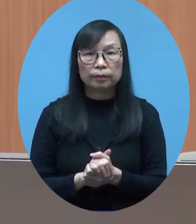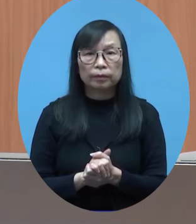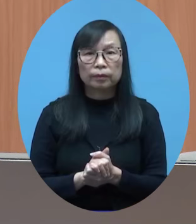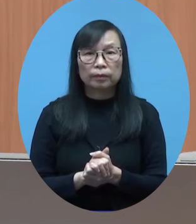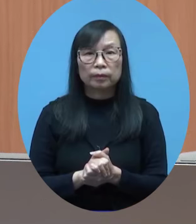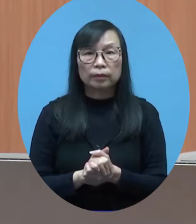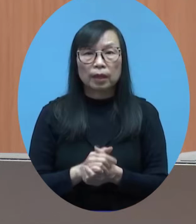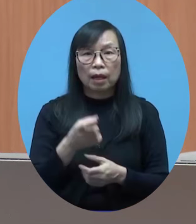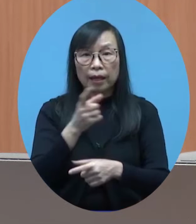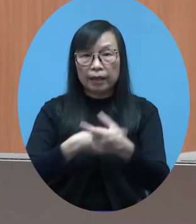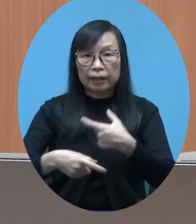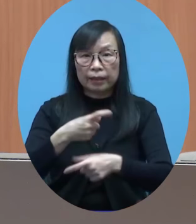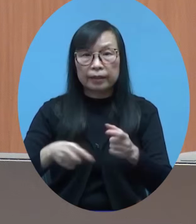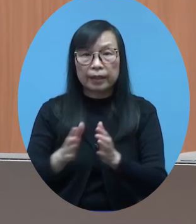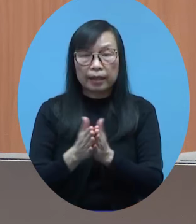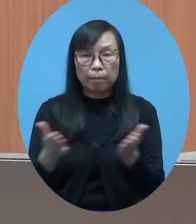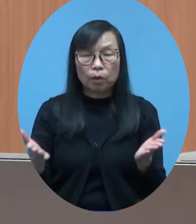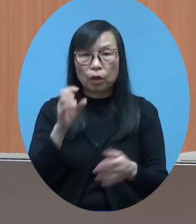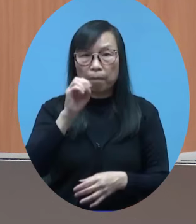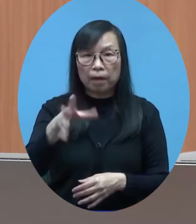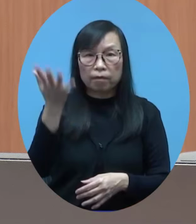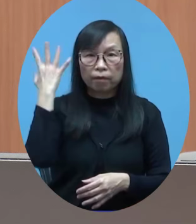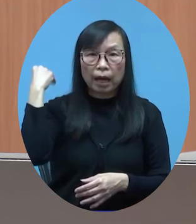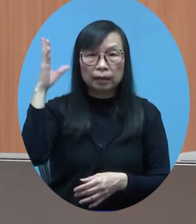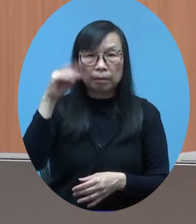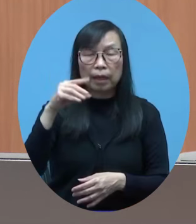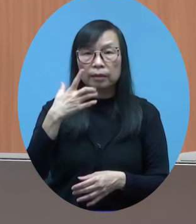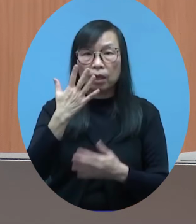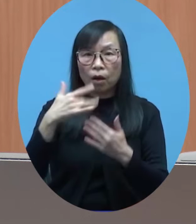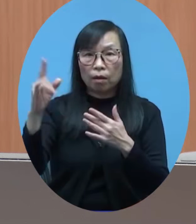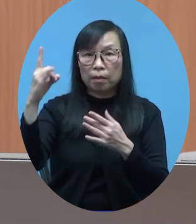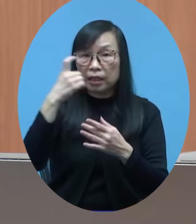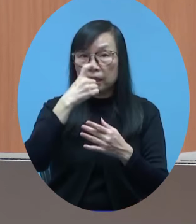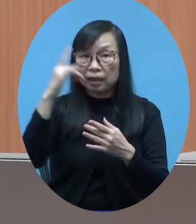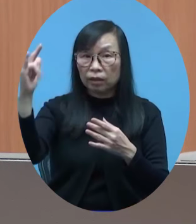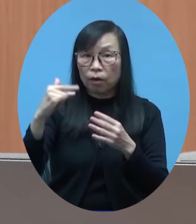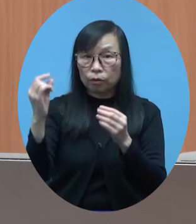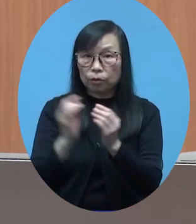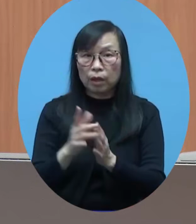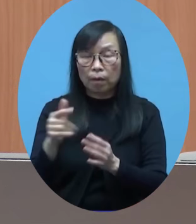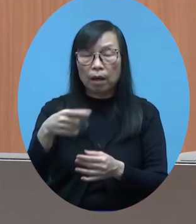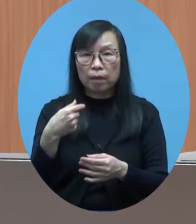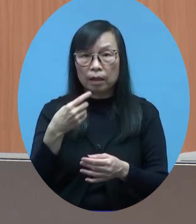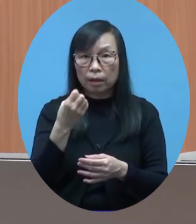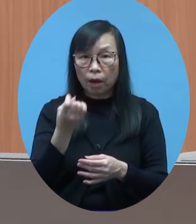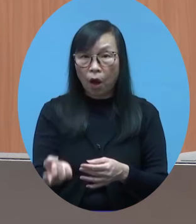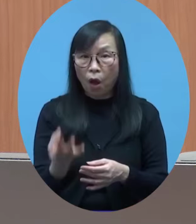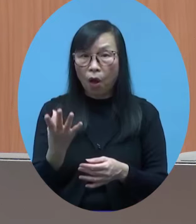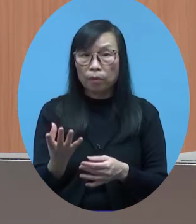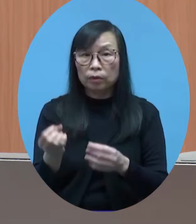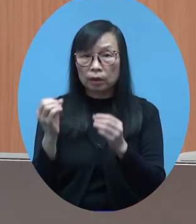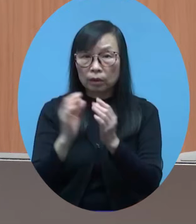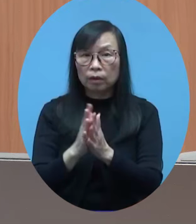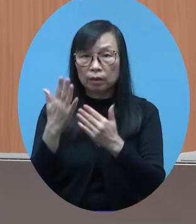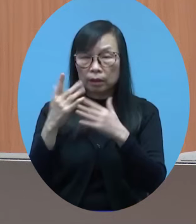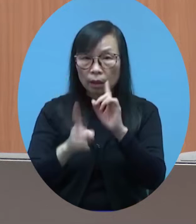嘅。你好啊，編輯部嘅，首先想問一下，尋日嗰個英國嘅輸入 case 咧，其實而家判斷到佢係即係本地感染啦，定係輸入嘅個案